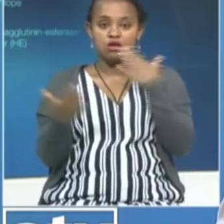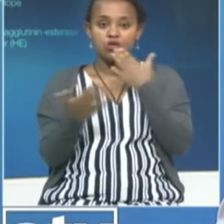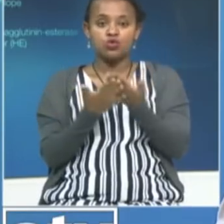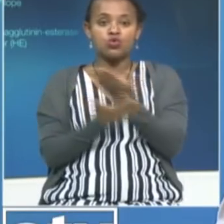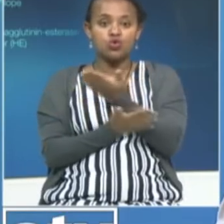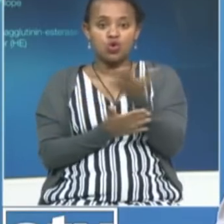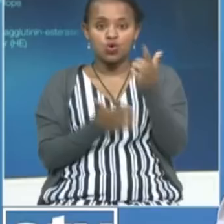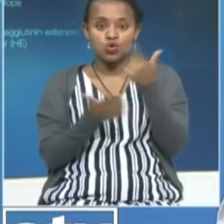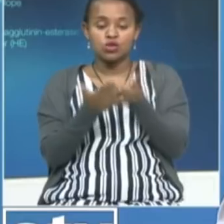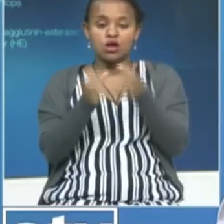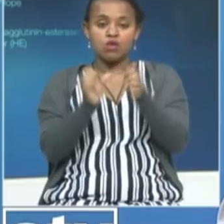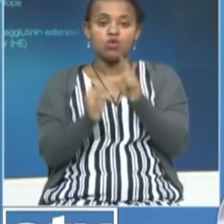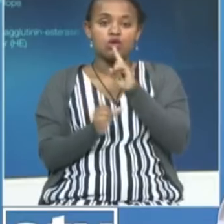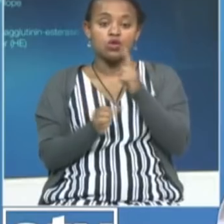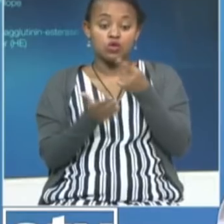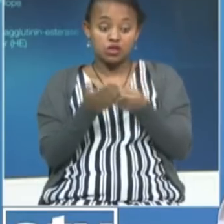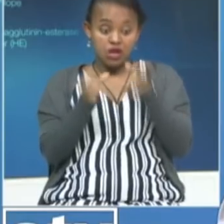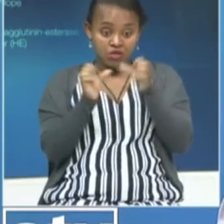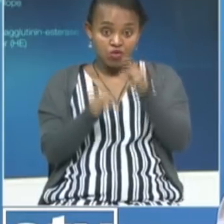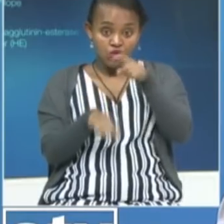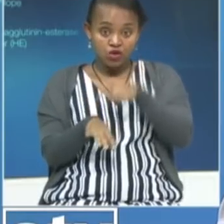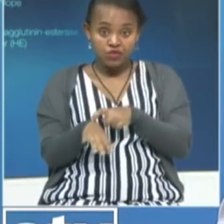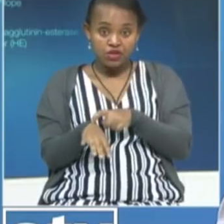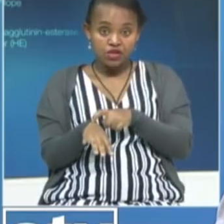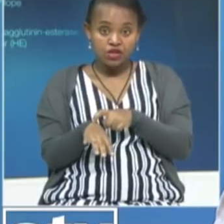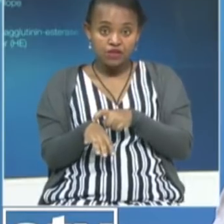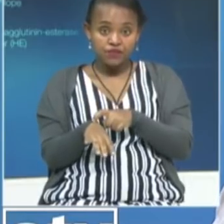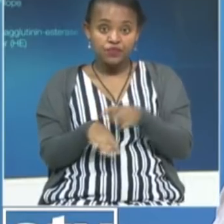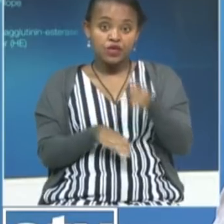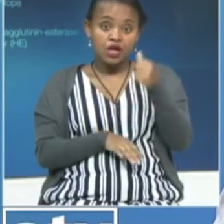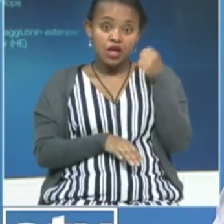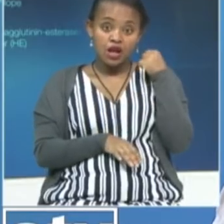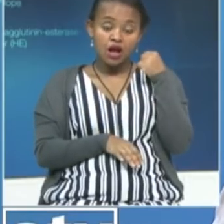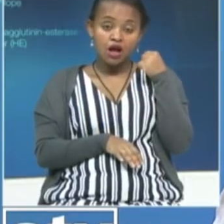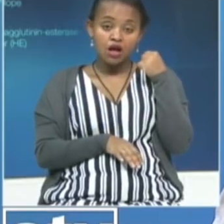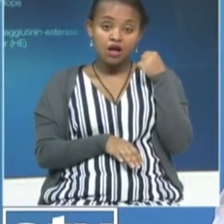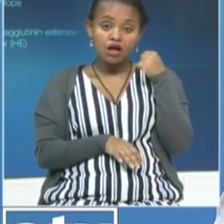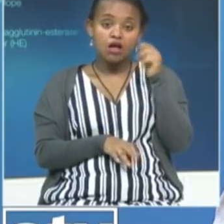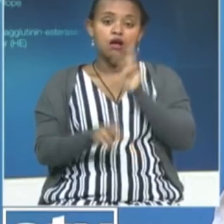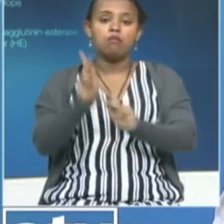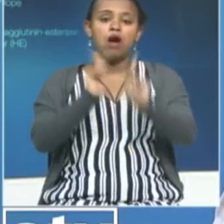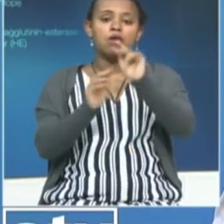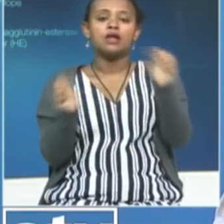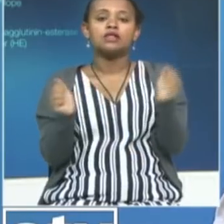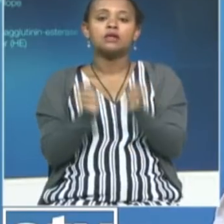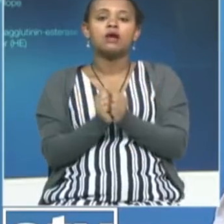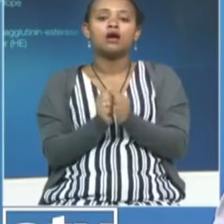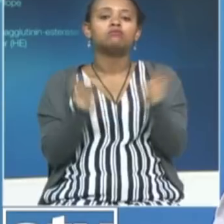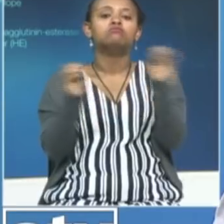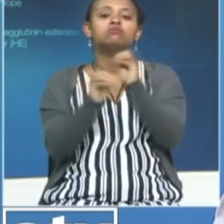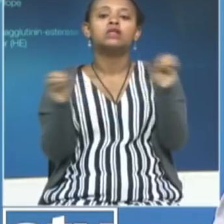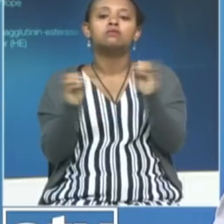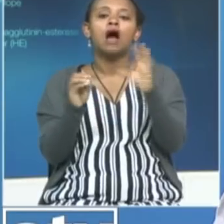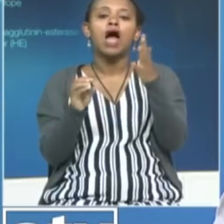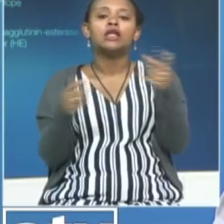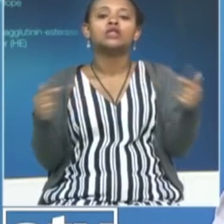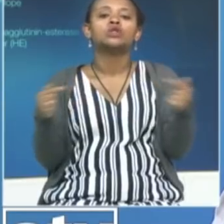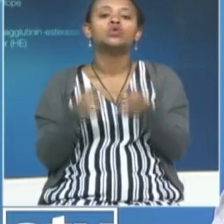ነገሩ እዛ መቆየት ነው። እዛም በምንቆይበት ጊዜ ሌላ ማህበረሰብ ጋር ምንም አይነት ግንኙነት